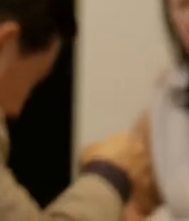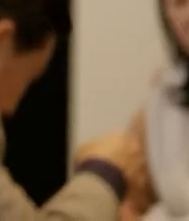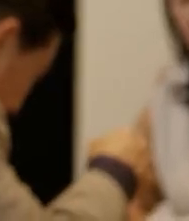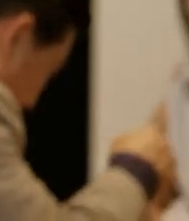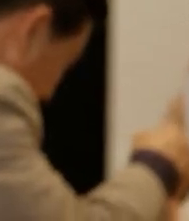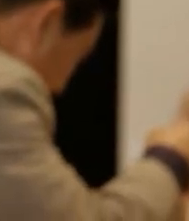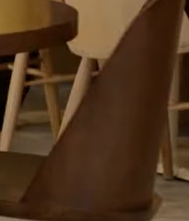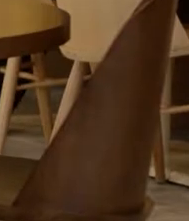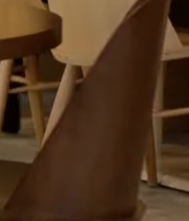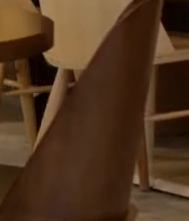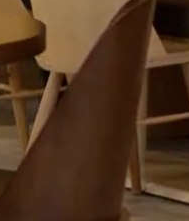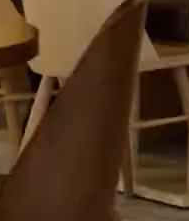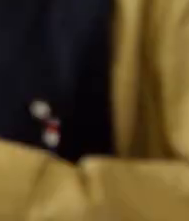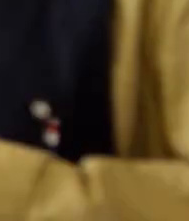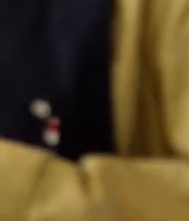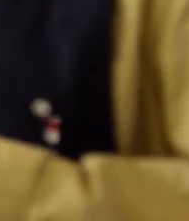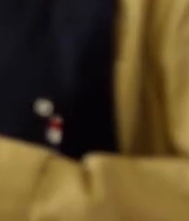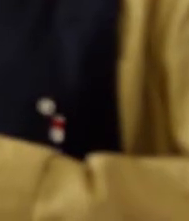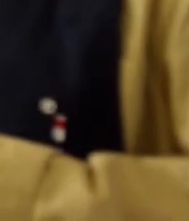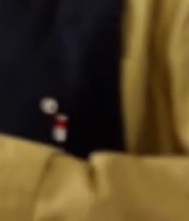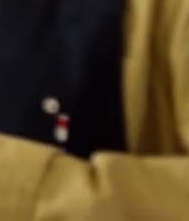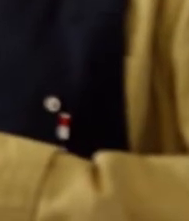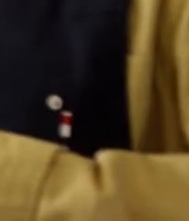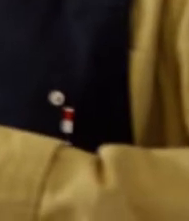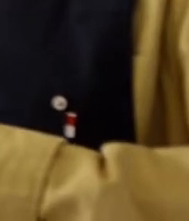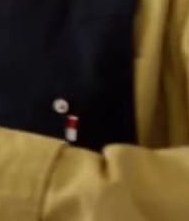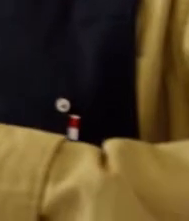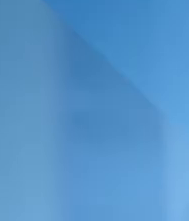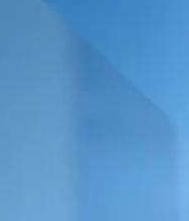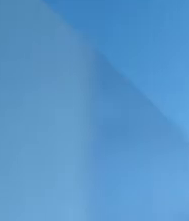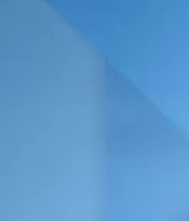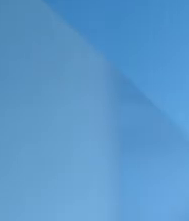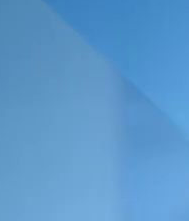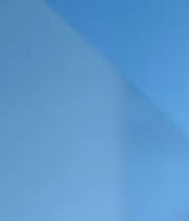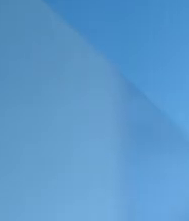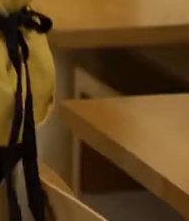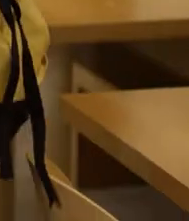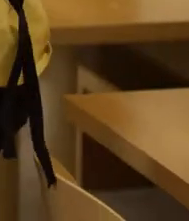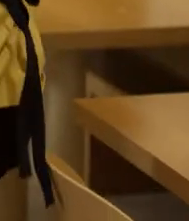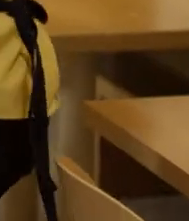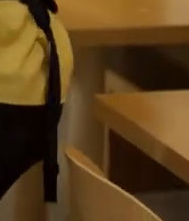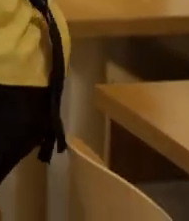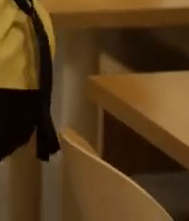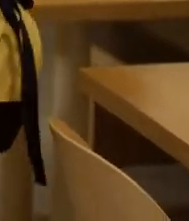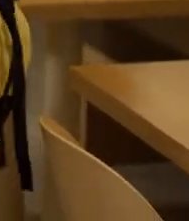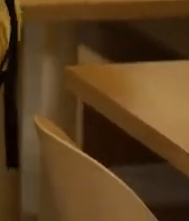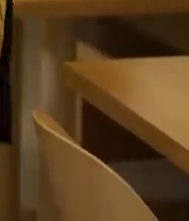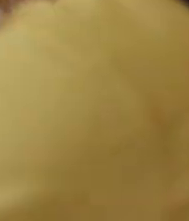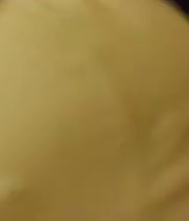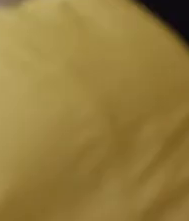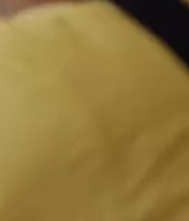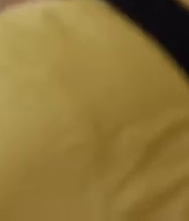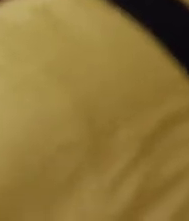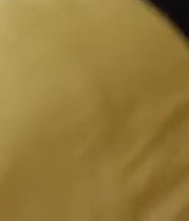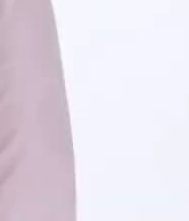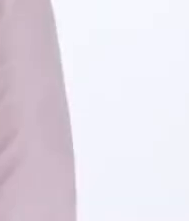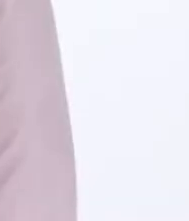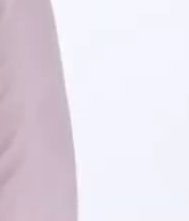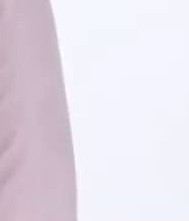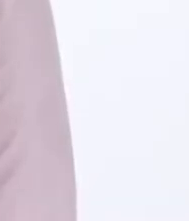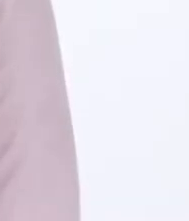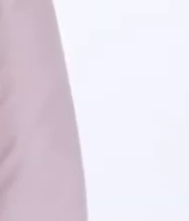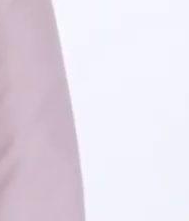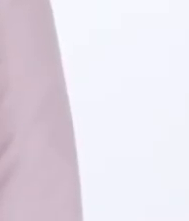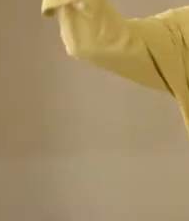아니에요? 돌림노래, 가입할 때까지 돌림노래 불러야죠. 다들 누려, 만족도 최고, 다 같이 누려야죠.